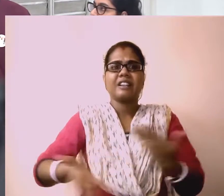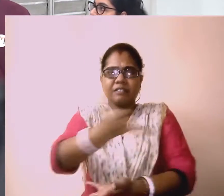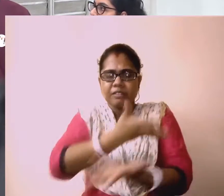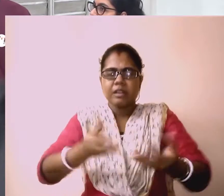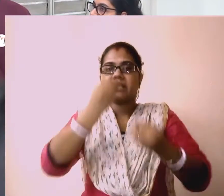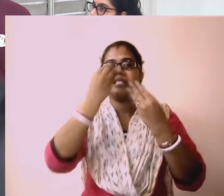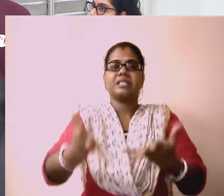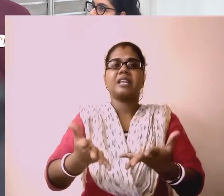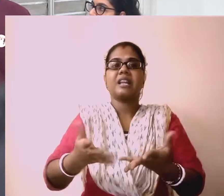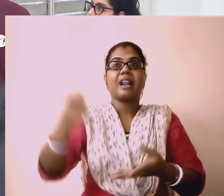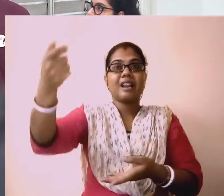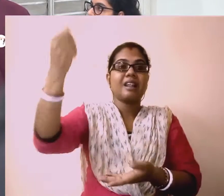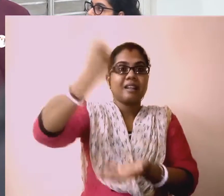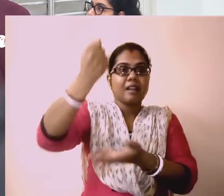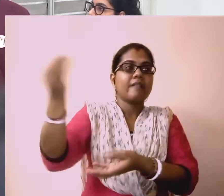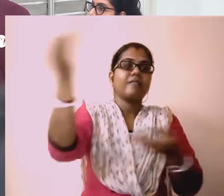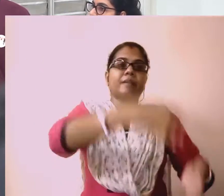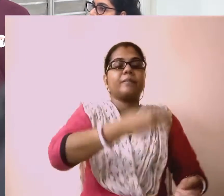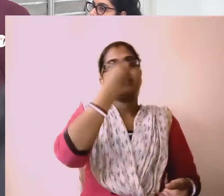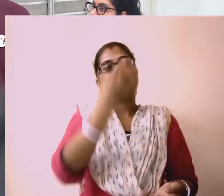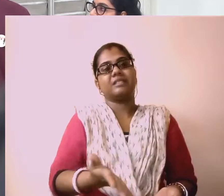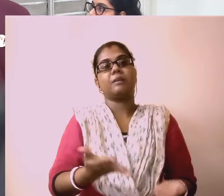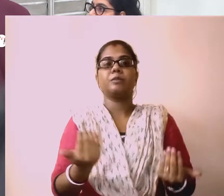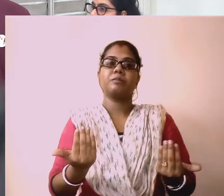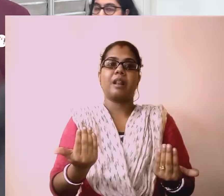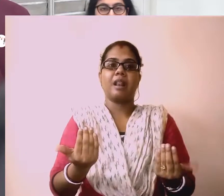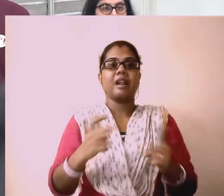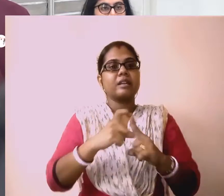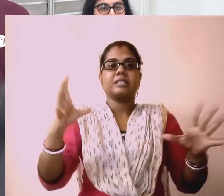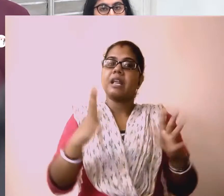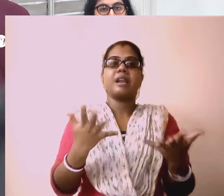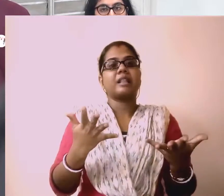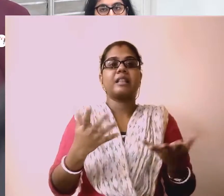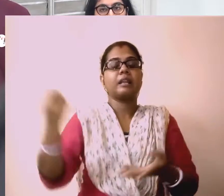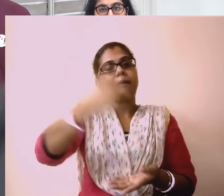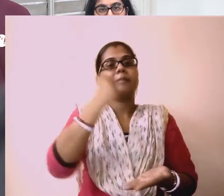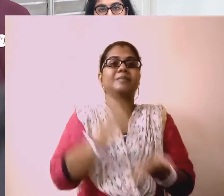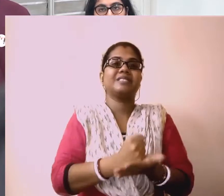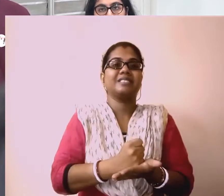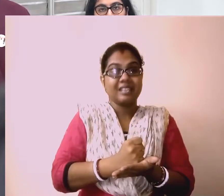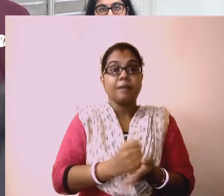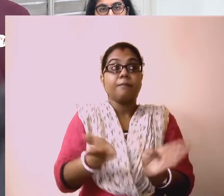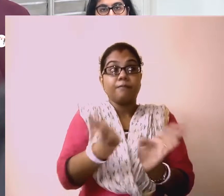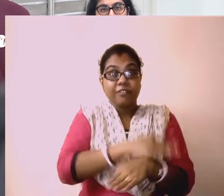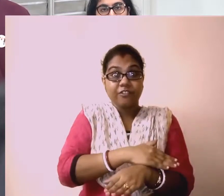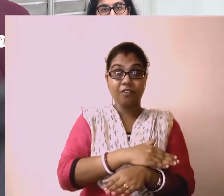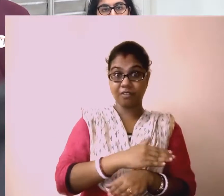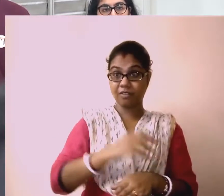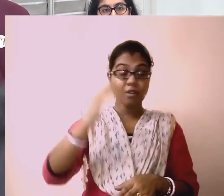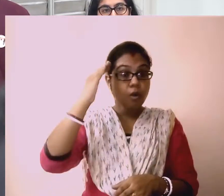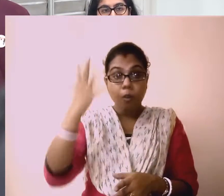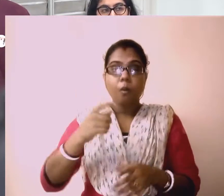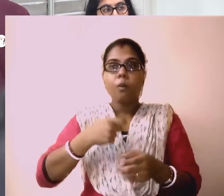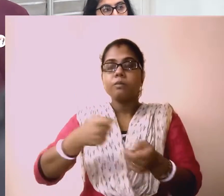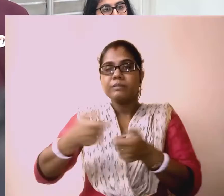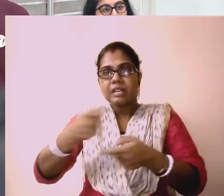उसके बारे में नहीं जान रहे हैं तो आपको उसका इतना फ़ायदा नहीं होगा और आप एंड तक वेट नहीं कर सकते रिजल्ट जानने का कि आज हमने